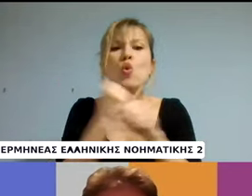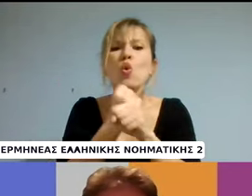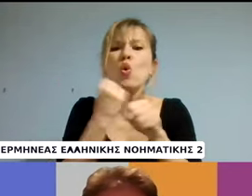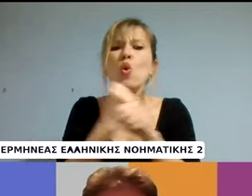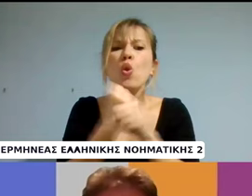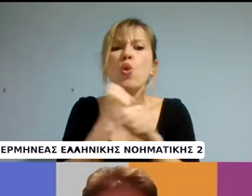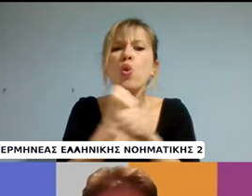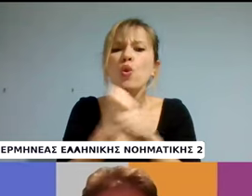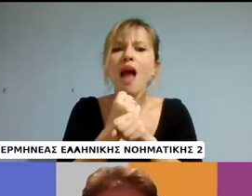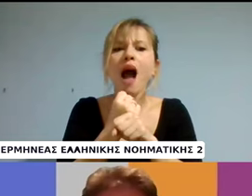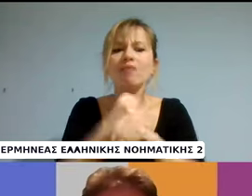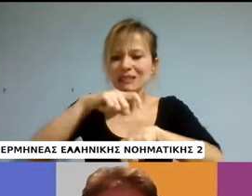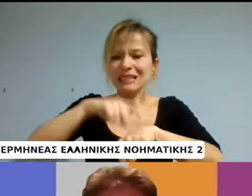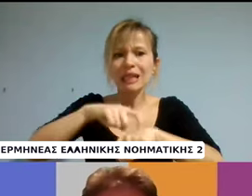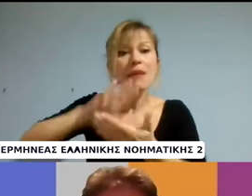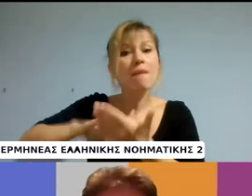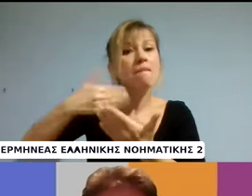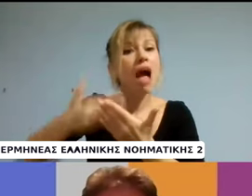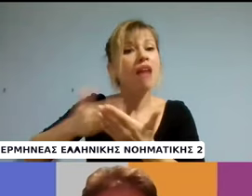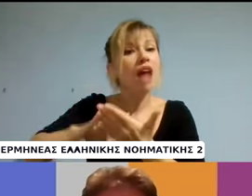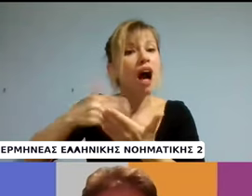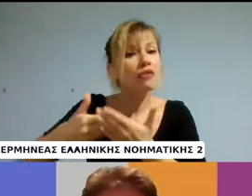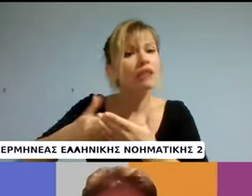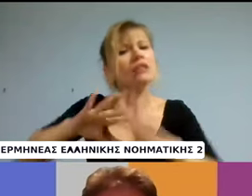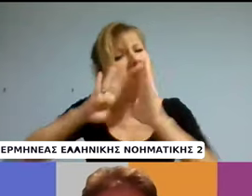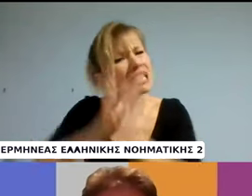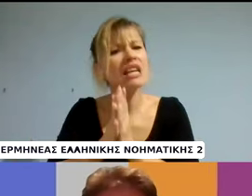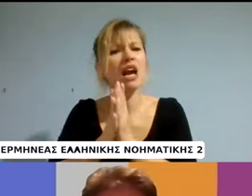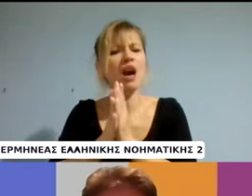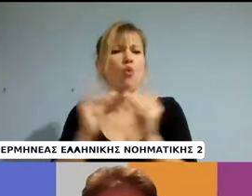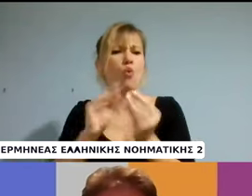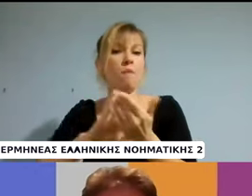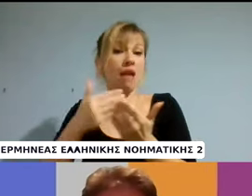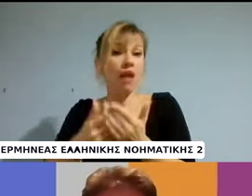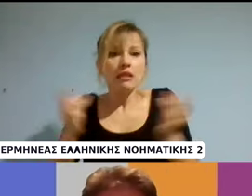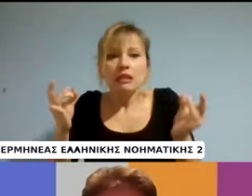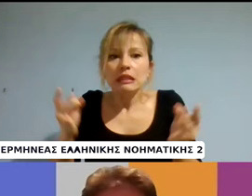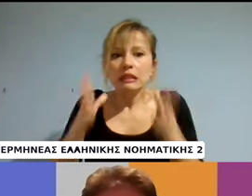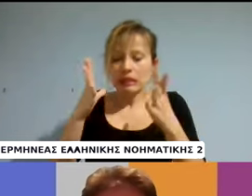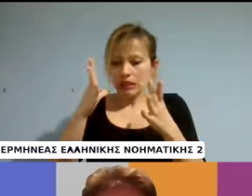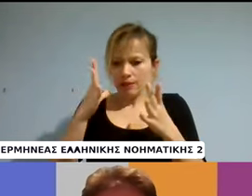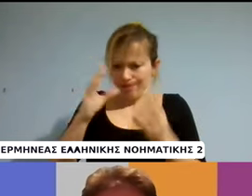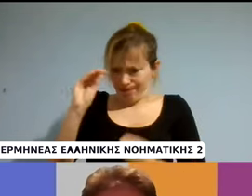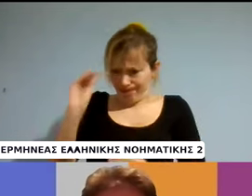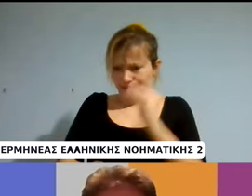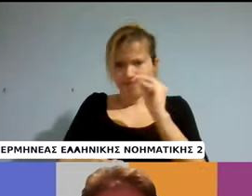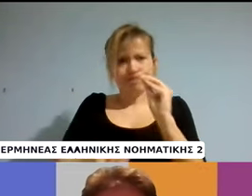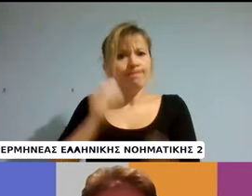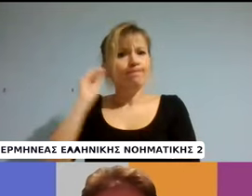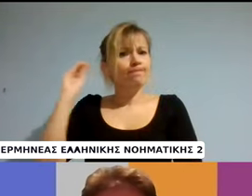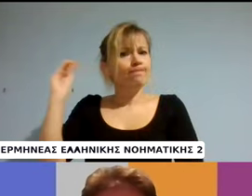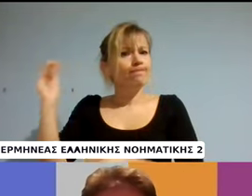στο χώρο της μετάφρασης και κάθε είδους μετάφρασης μας φέρνουν σε ένα σημείο